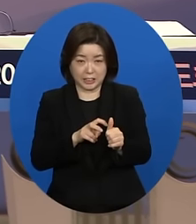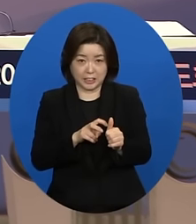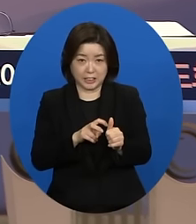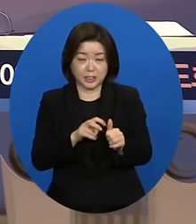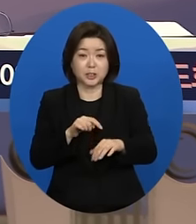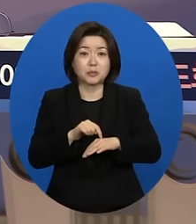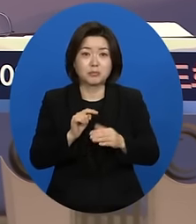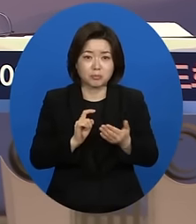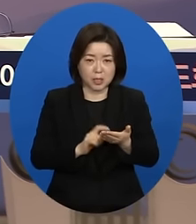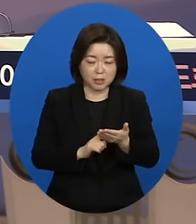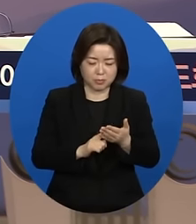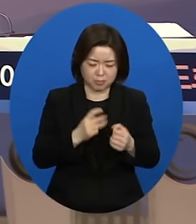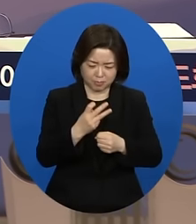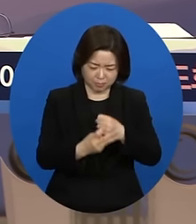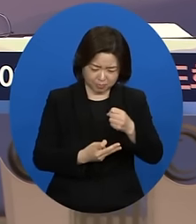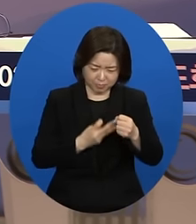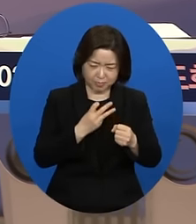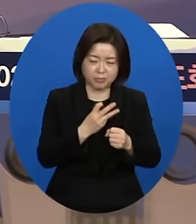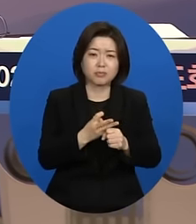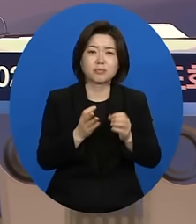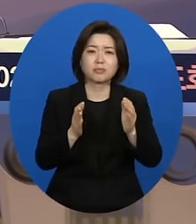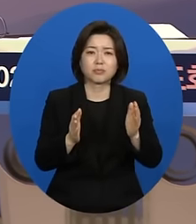13년